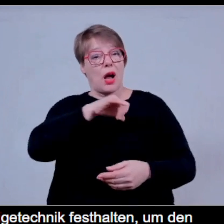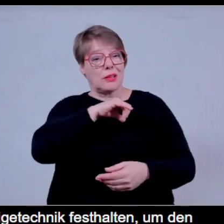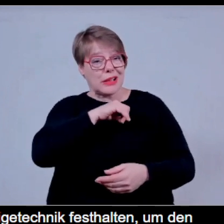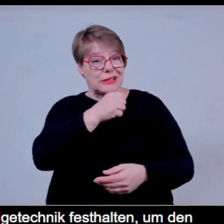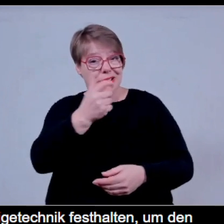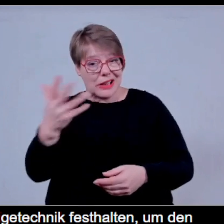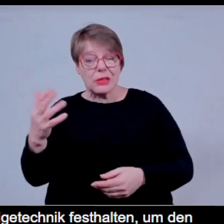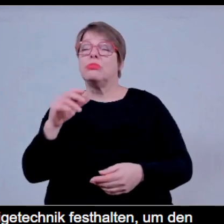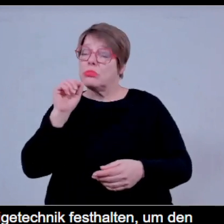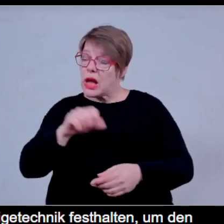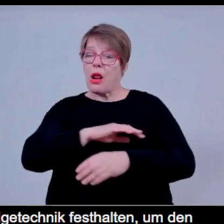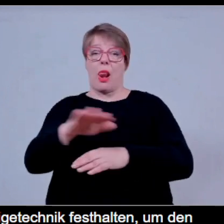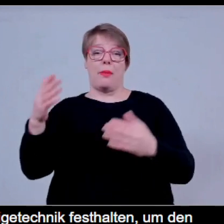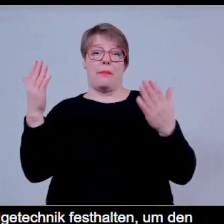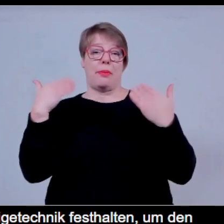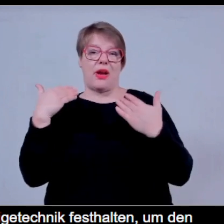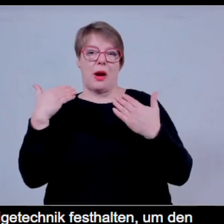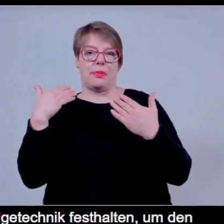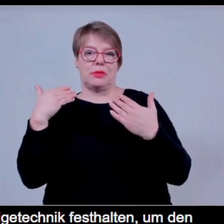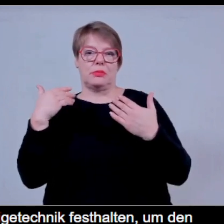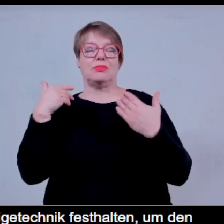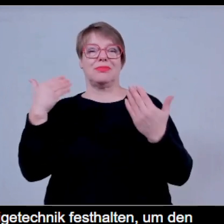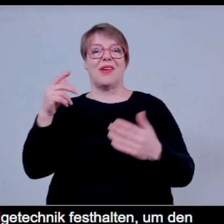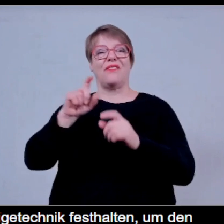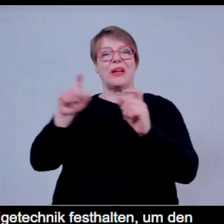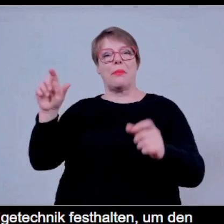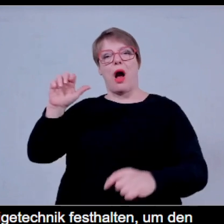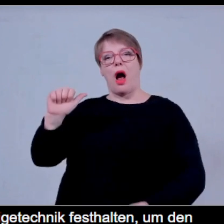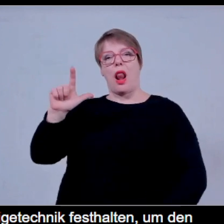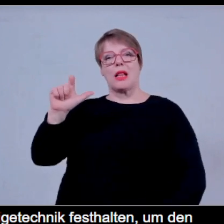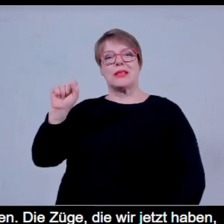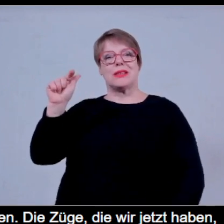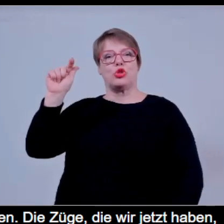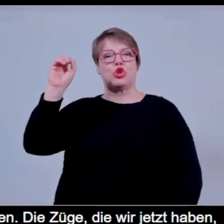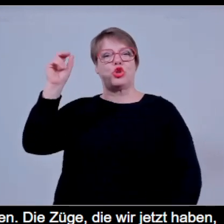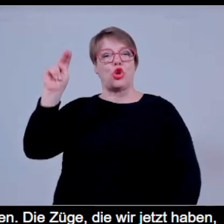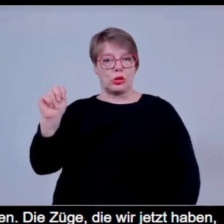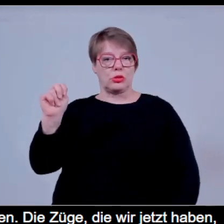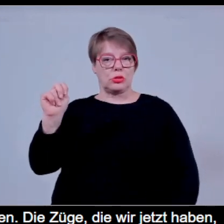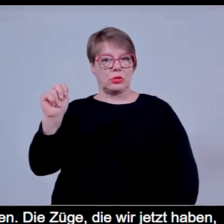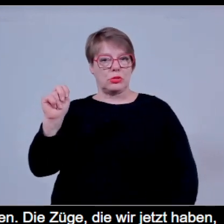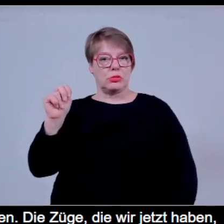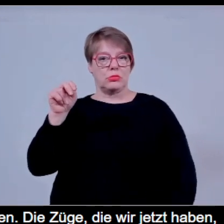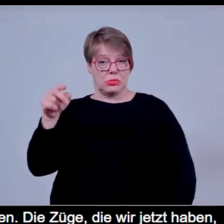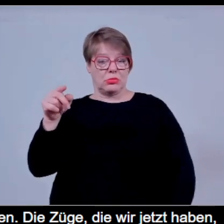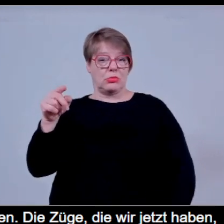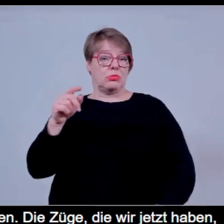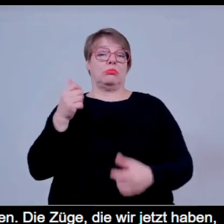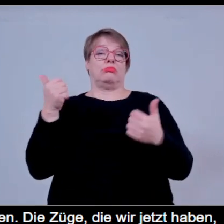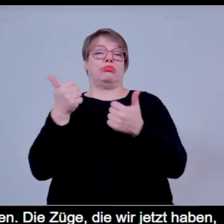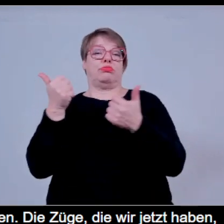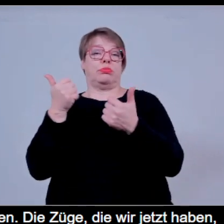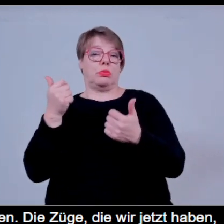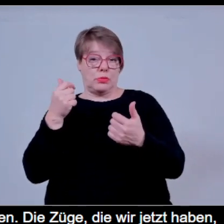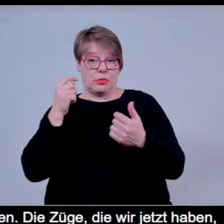Brennstoffzelle herausgenommen werden und in anderen Zügen eingebaut werden. Hier kann man dann mit dem Akku fahren, weil man auf den Strecken, die